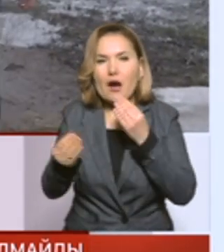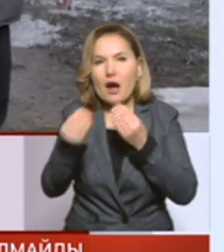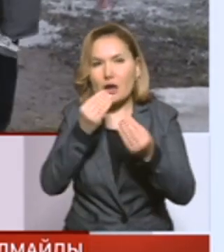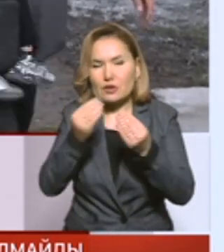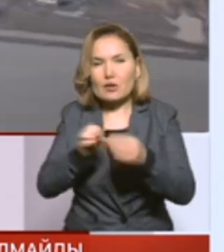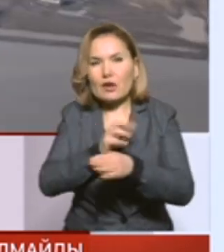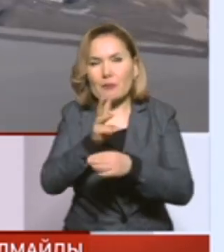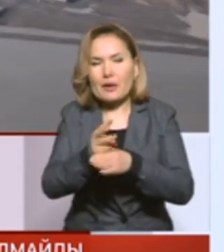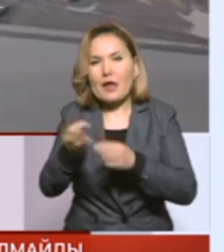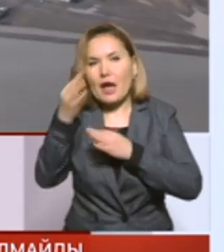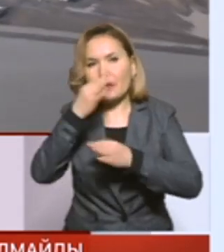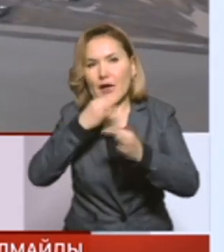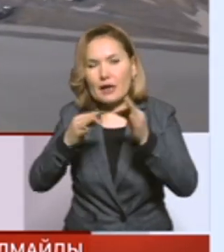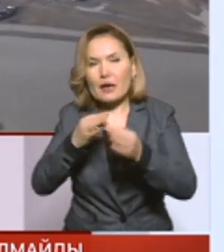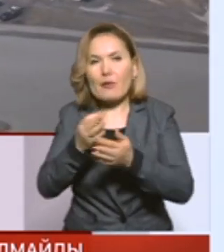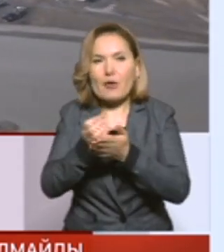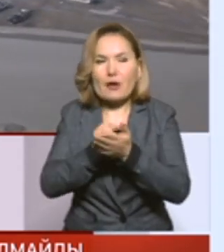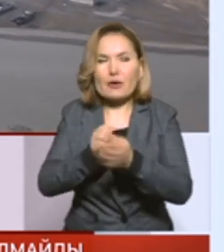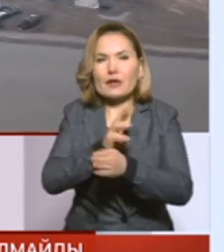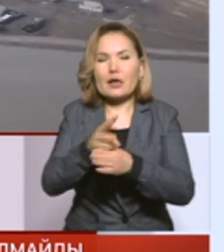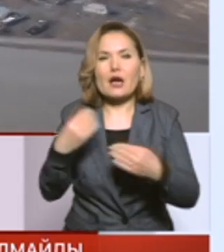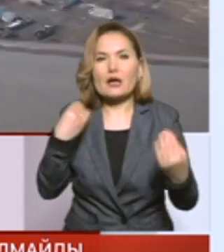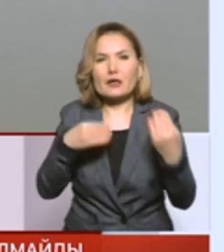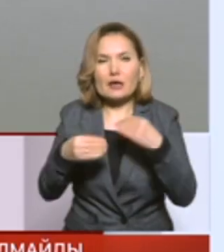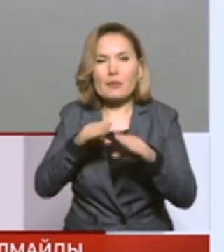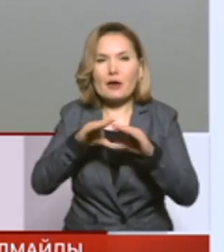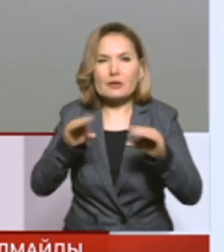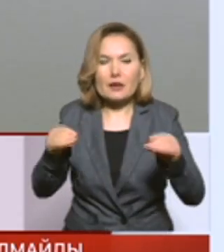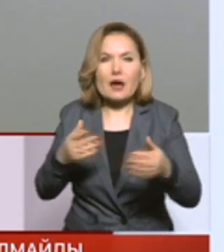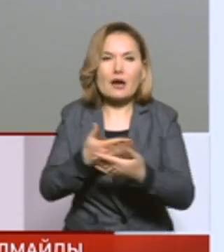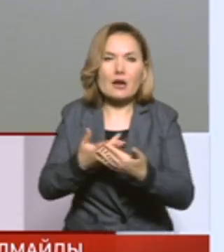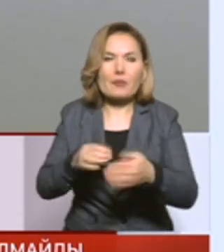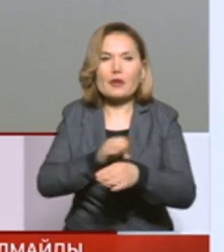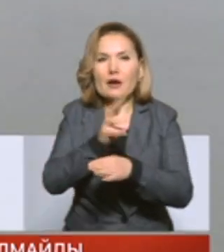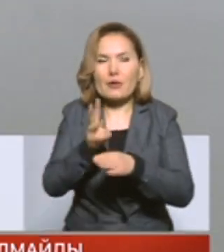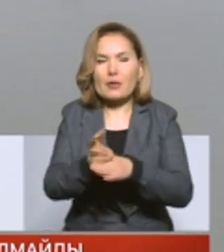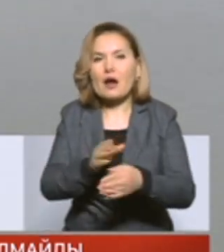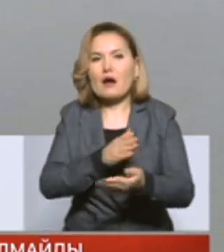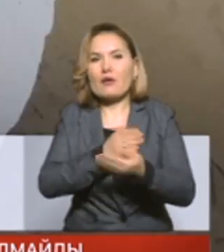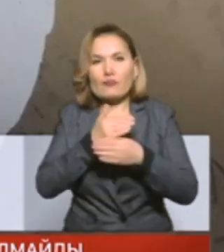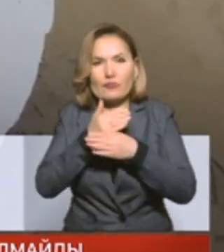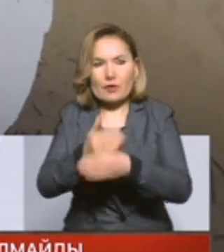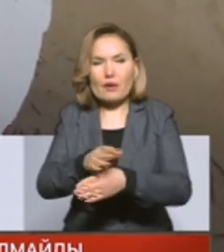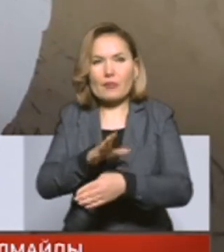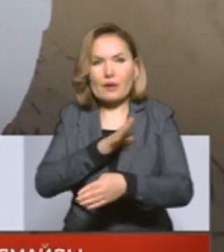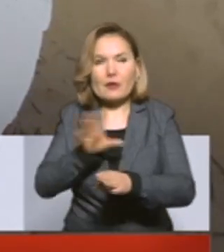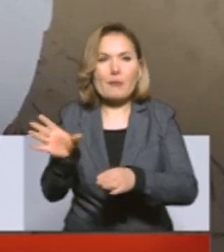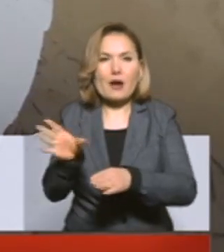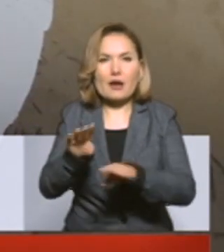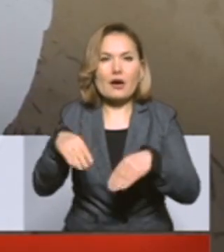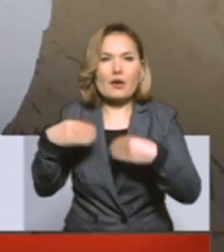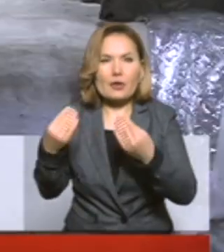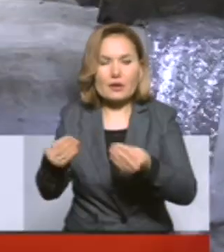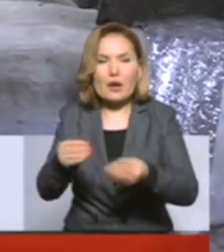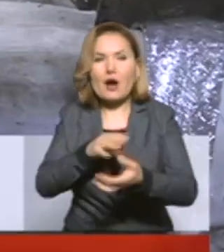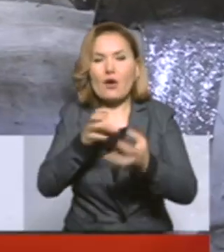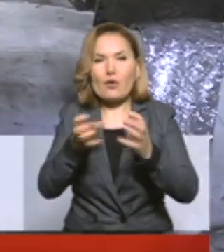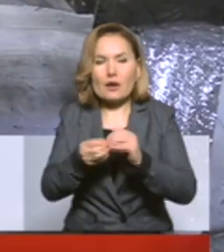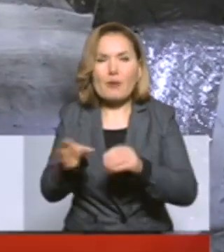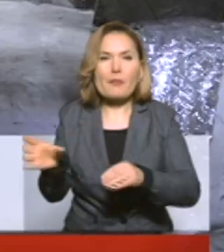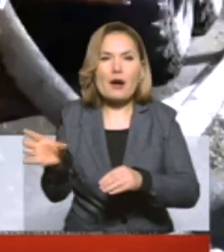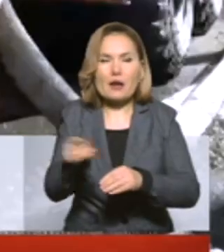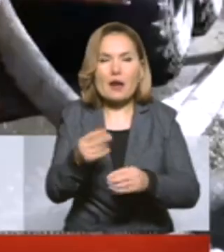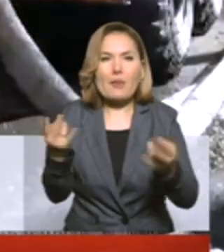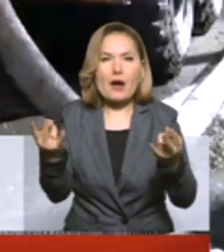азық-түлік, дәрі-дәрмек, киім-кешек, шаруашылық тауарлары мен төсек орын жабдықтары берілді. Пункттерде